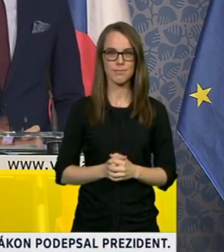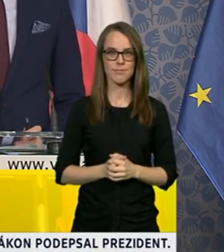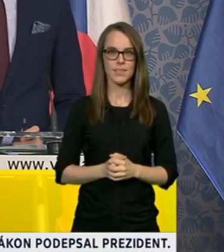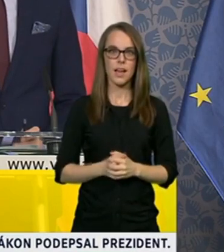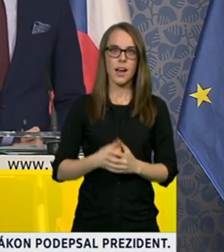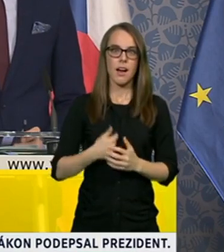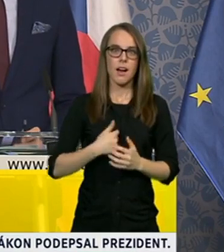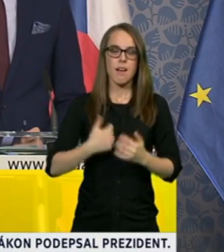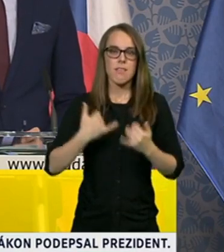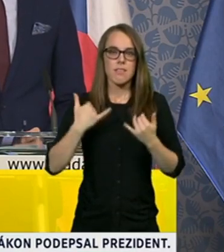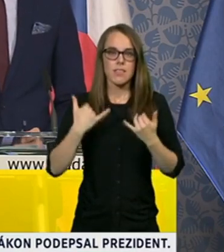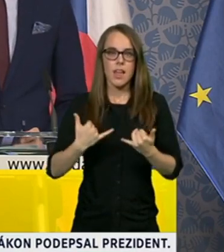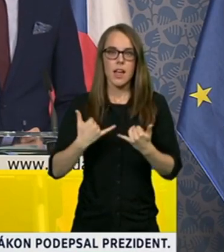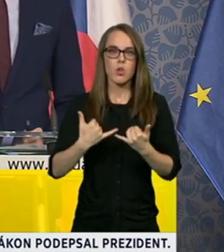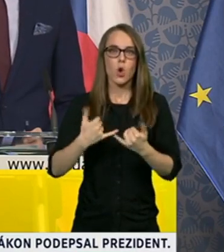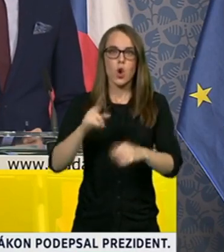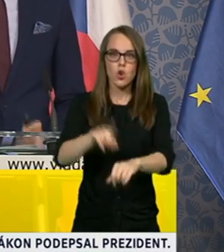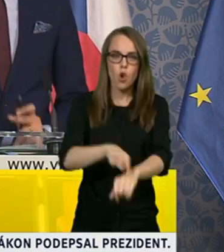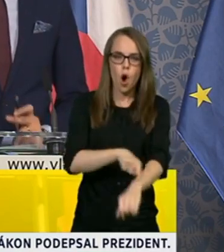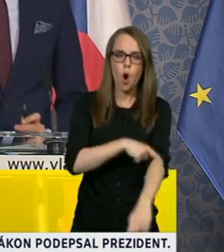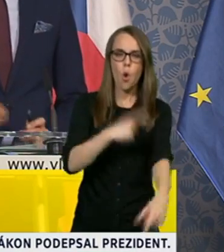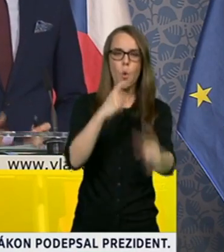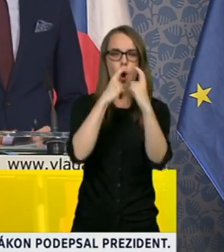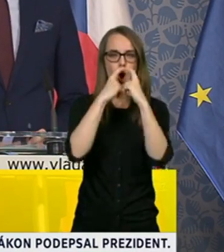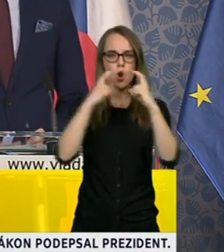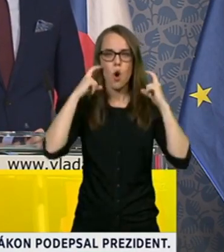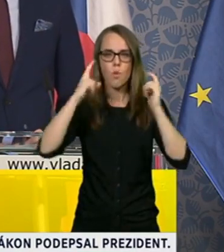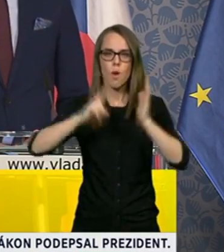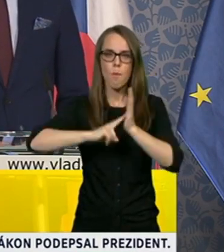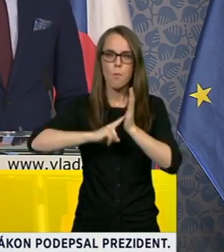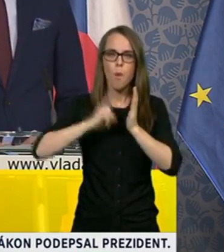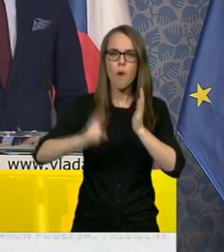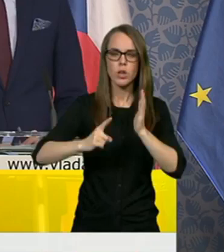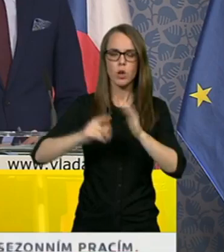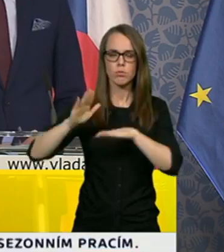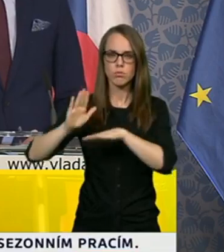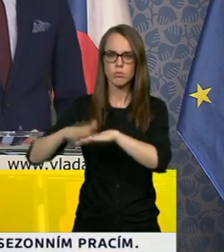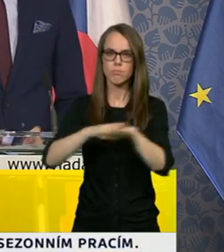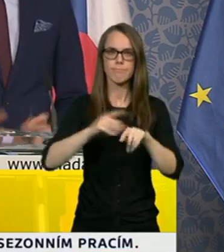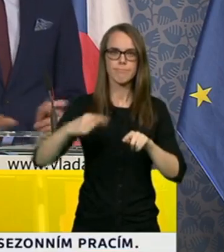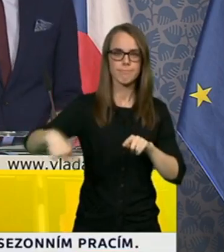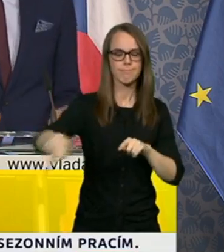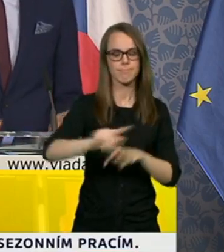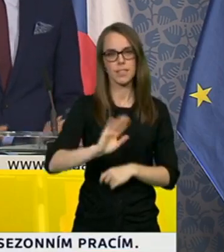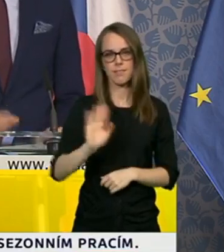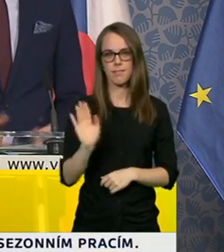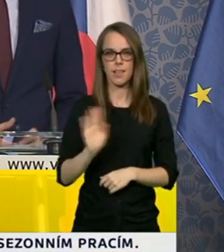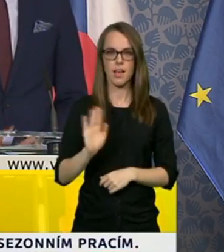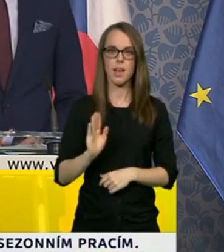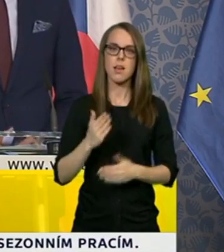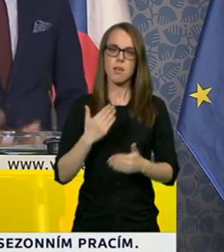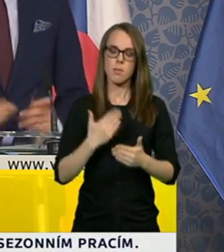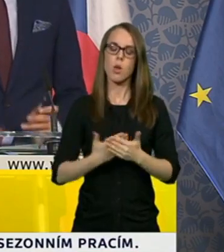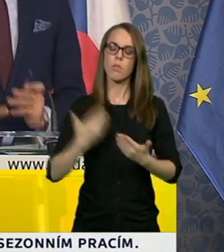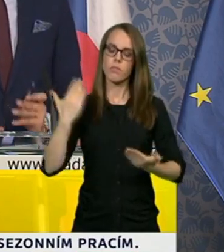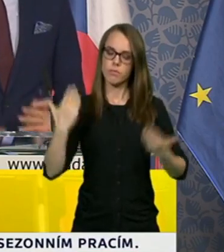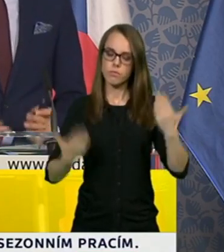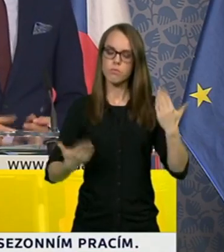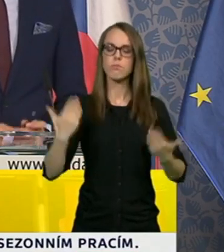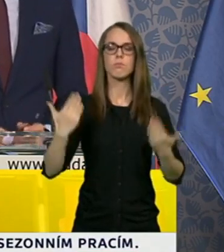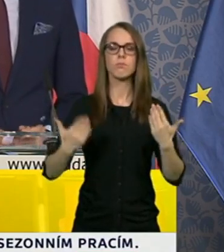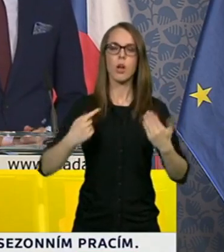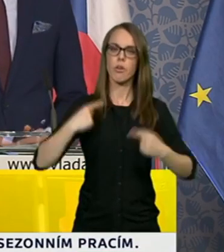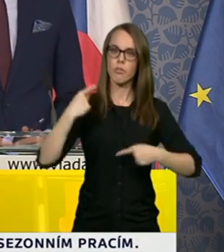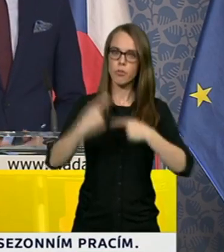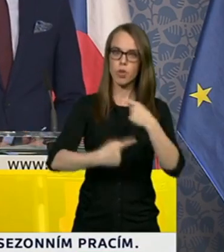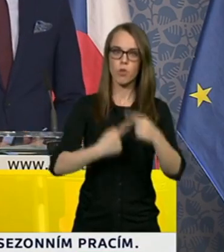na nějakou nadbytečně dlouhou dobu. I proto jsme tady přistoupili k tomuto kompromisnímu řešení na základě toho, že ta epidemiologická situace zatím se